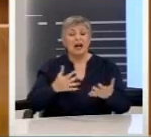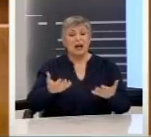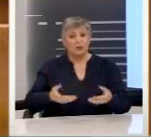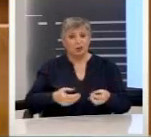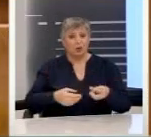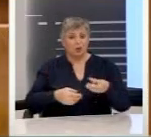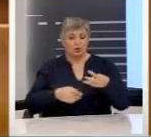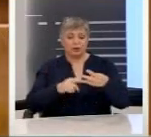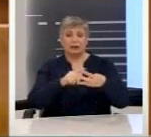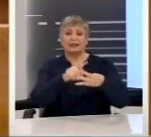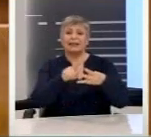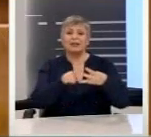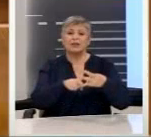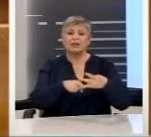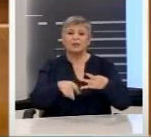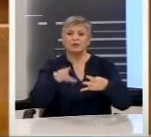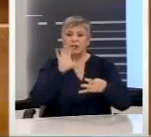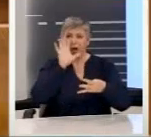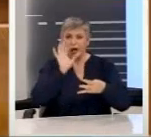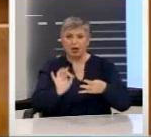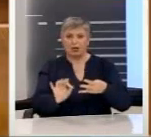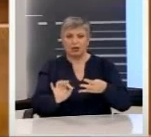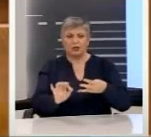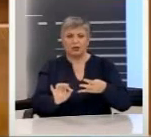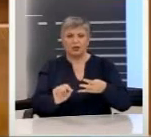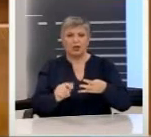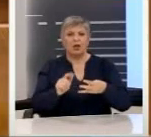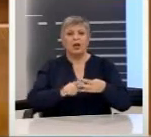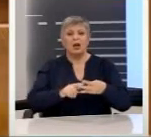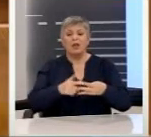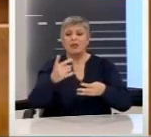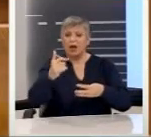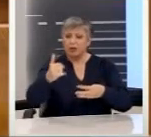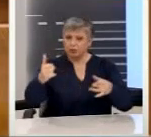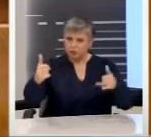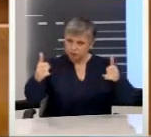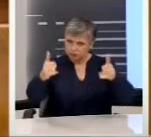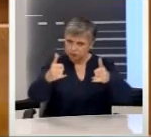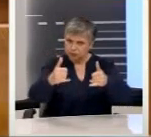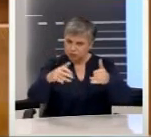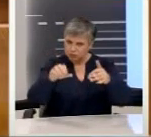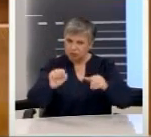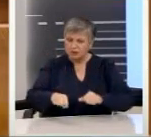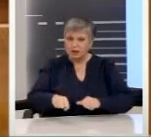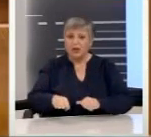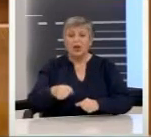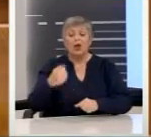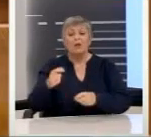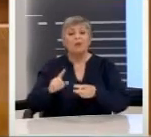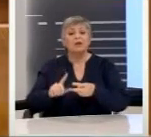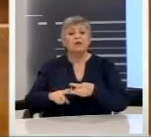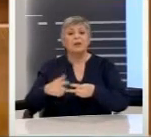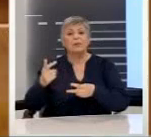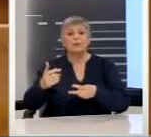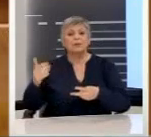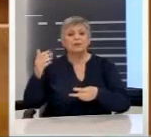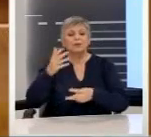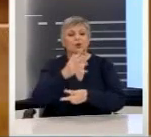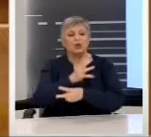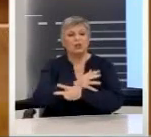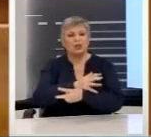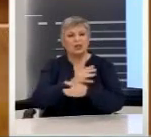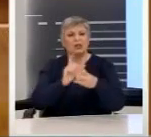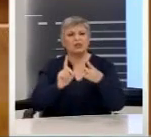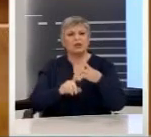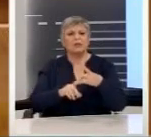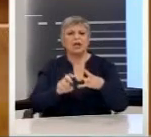ζητούμενα, τα τρία πραγματικά περιστατικά που είναι τρία. Ένα, το τηλεφώνημα με πρωτοβουλία του Γιαννουσάκη, η επίσκεψη της αγγελίας του Τουργού στη φυλακή και τρίτο η ανάμειξη του Χριστοφορίδη.